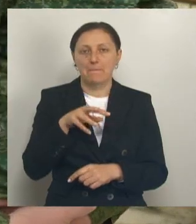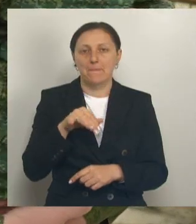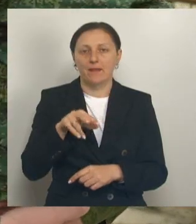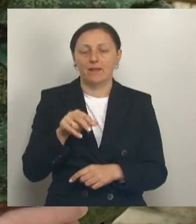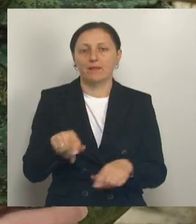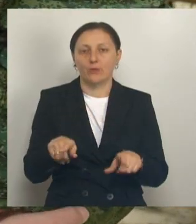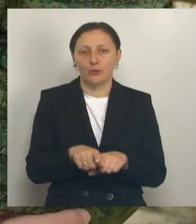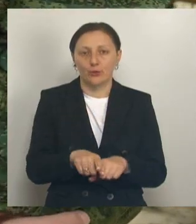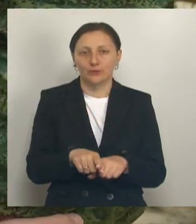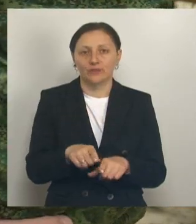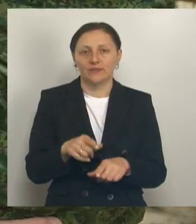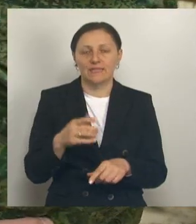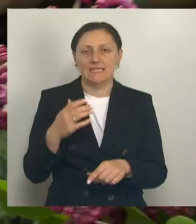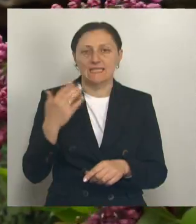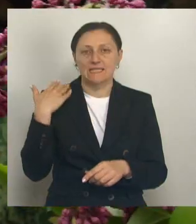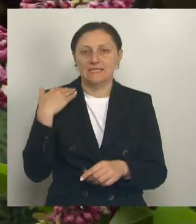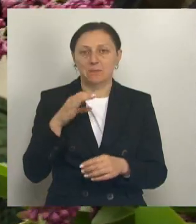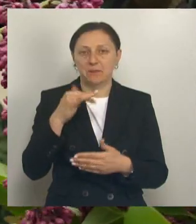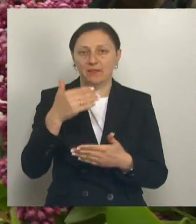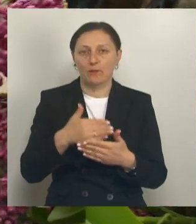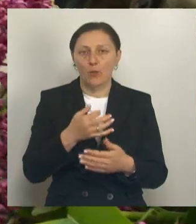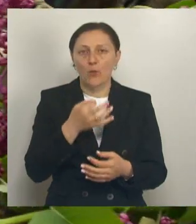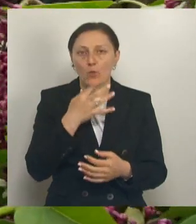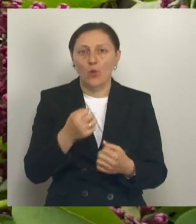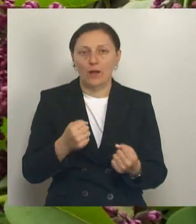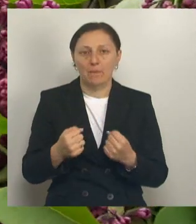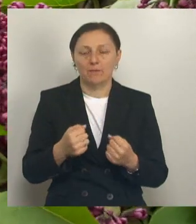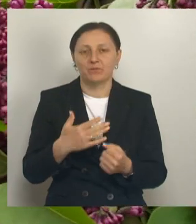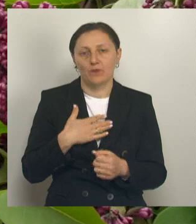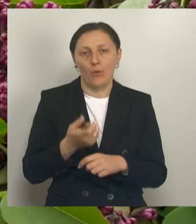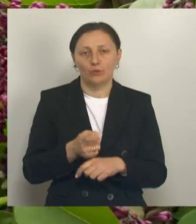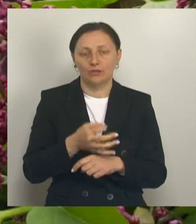также спину укрепляет Мне нравится